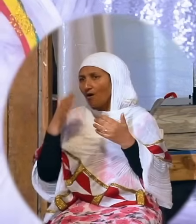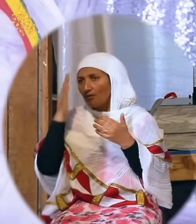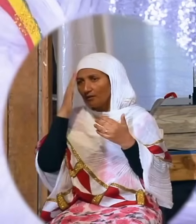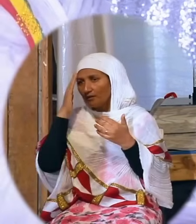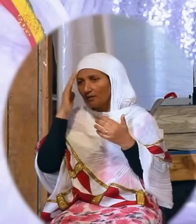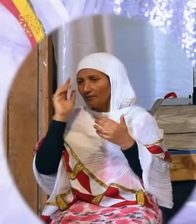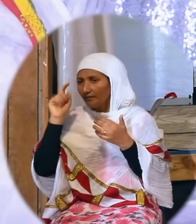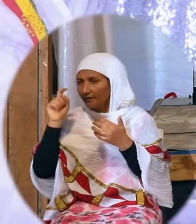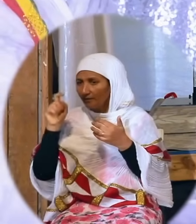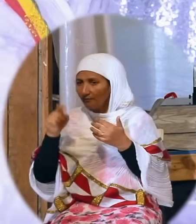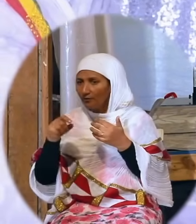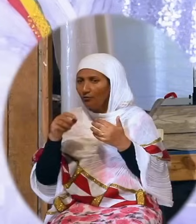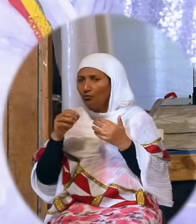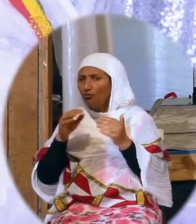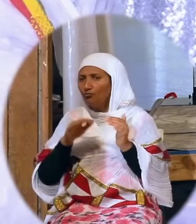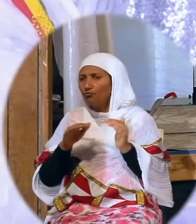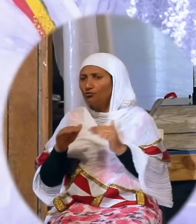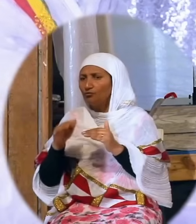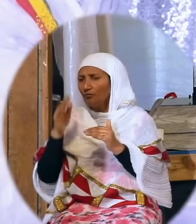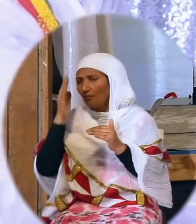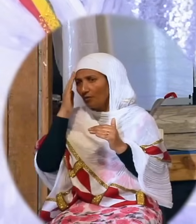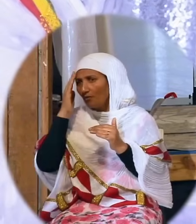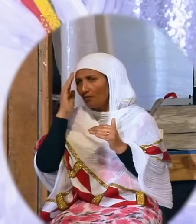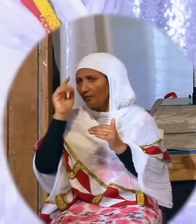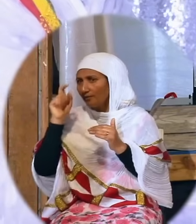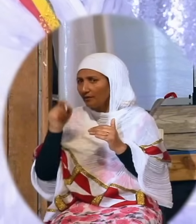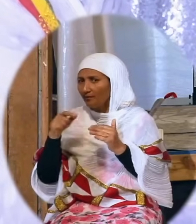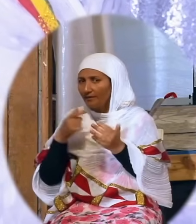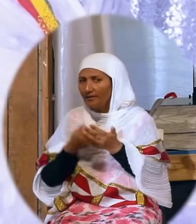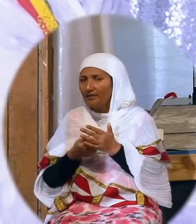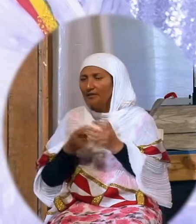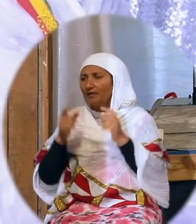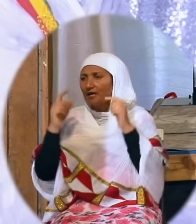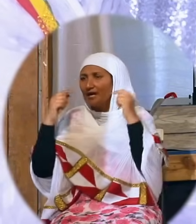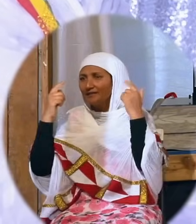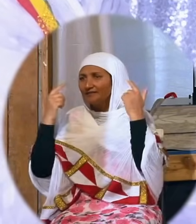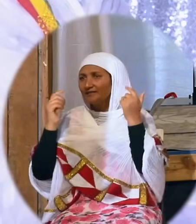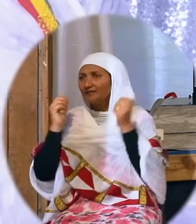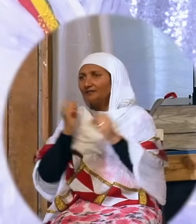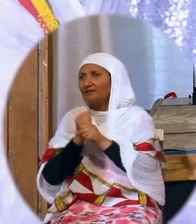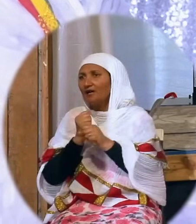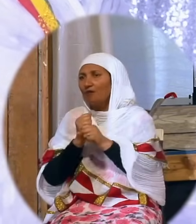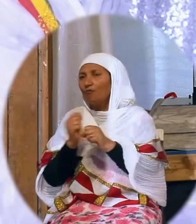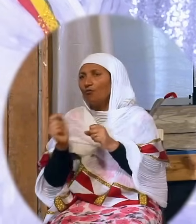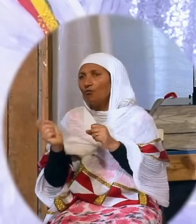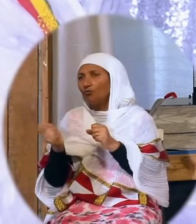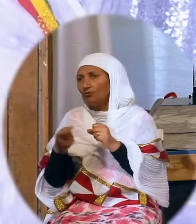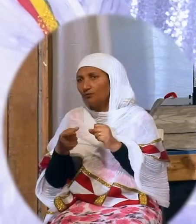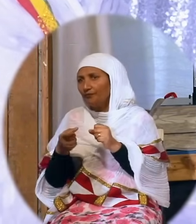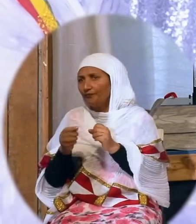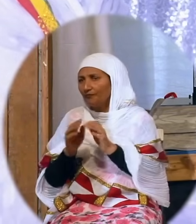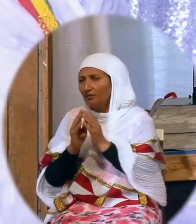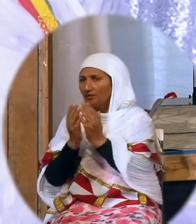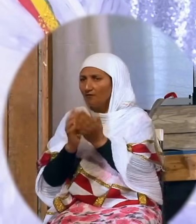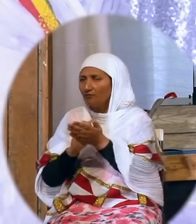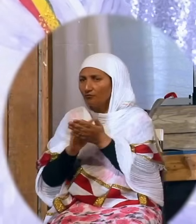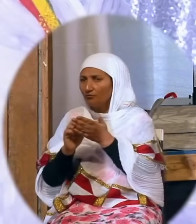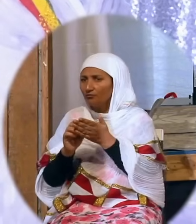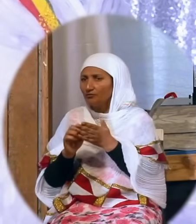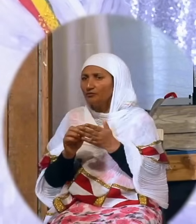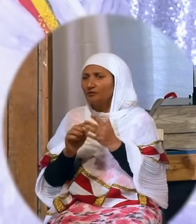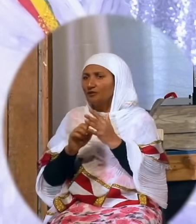ማወቅ አለባቸው ይህ የኃጢአት ሥራ መሆኑን ከመጽሐፍ ቅዱስ ገና